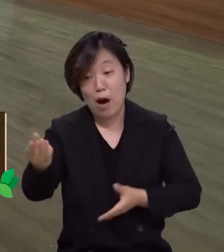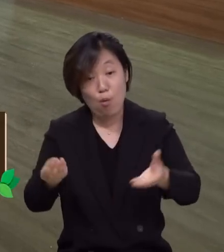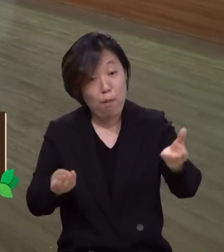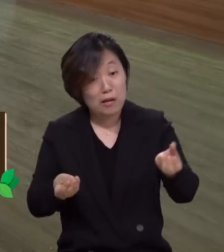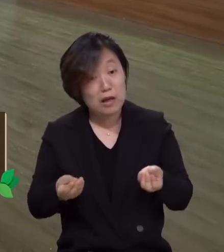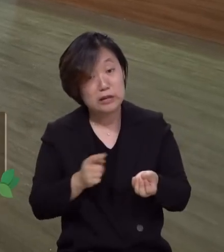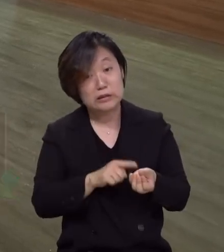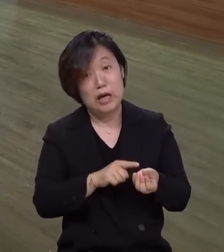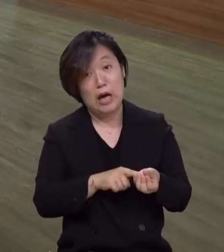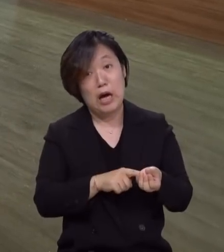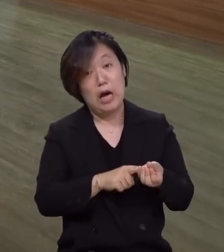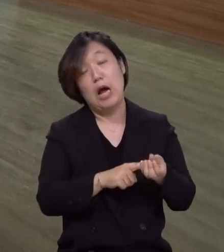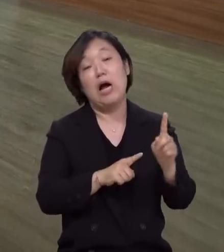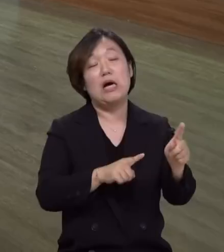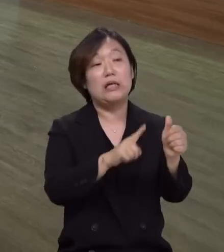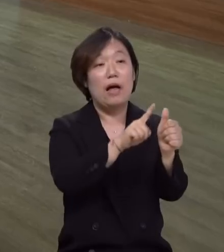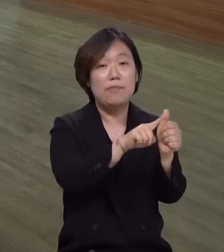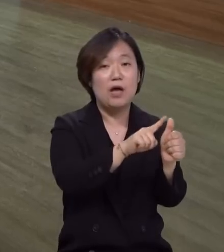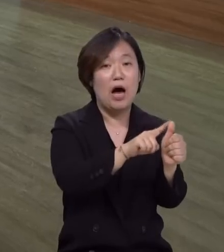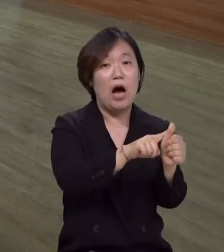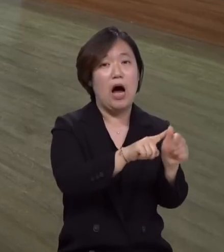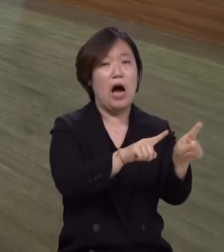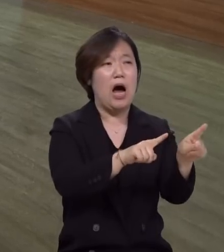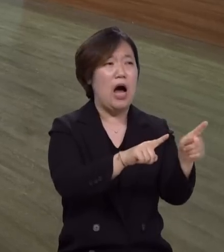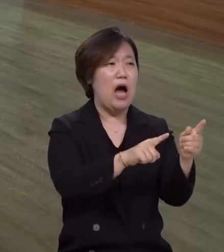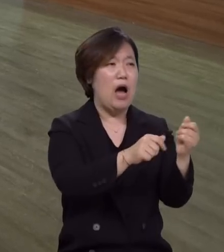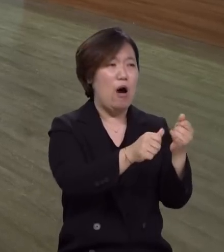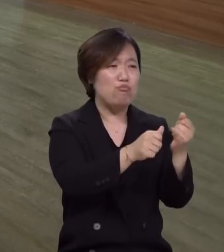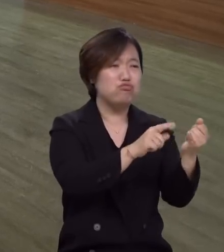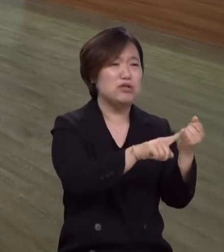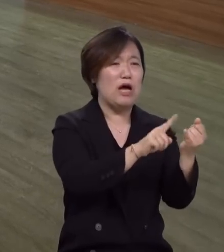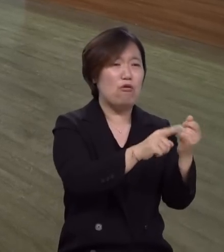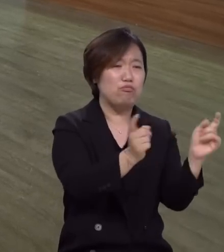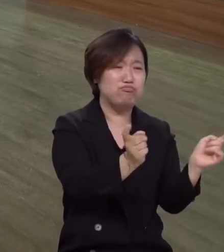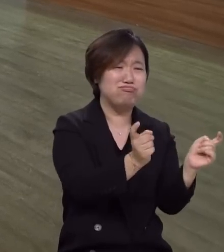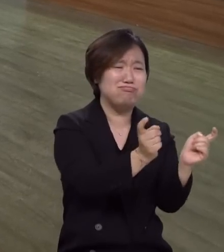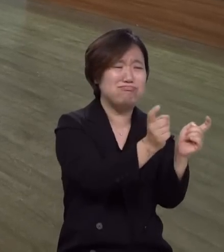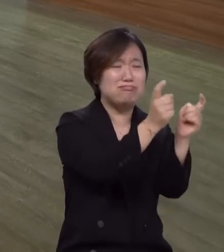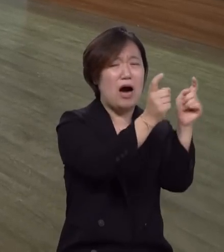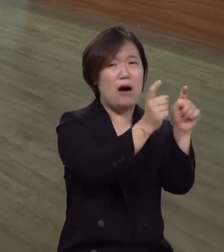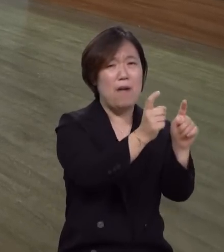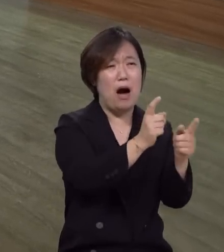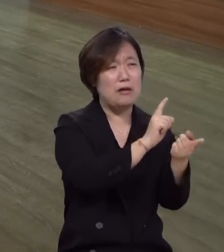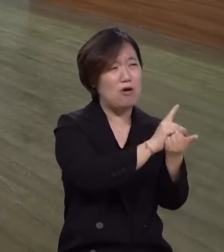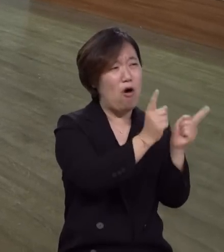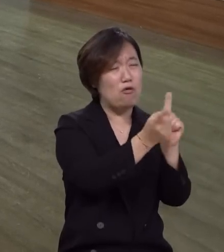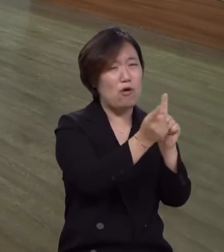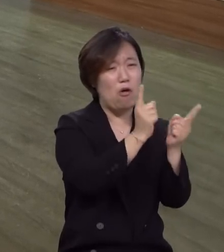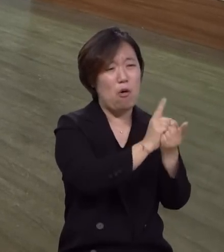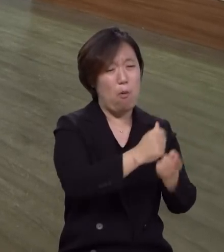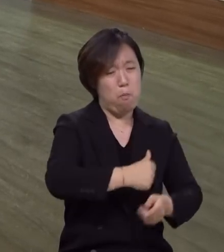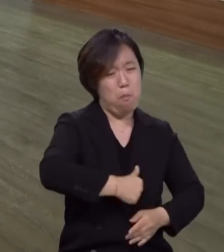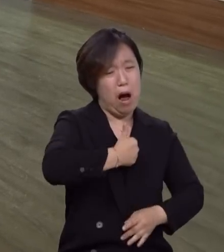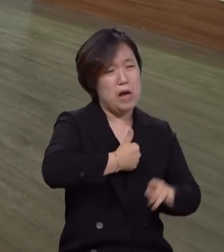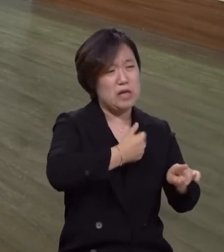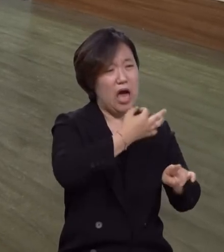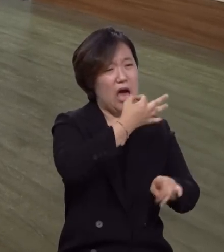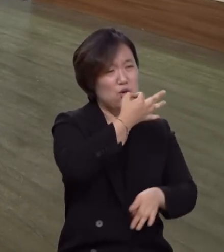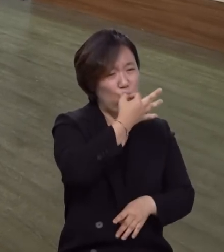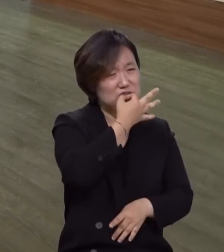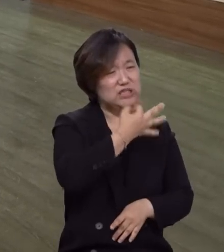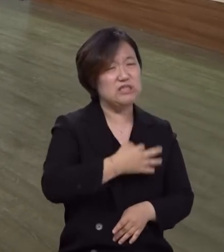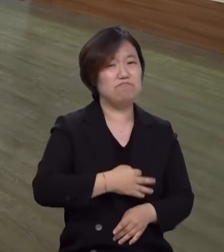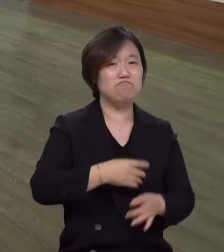첫 번째 나무꾼은 그렇게 부인하고 티격태격 싸우면서 서로가 서로 욕망과